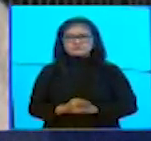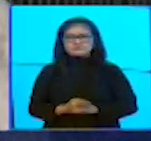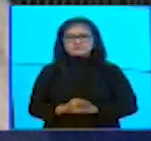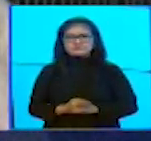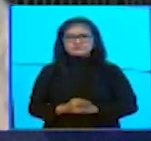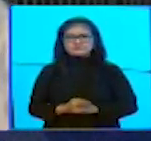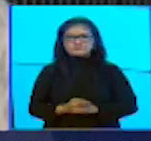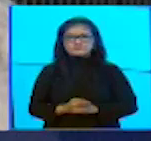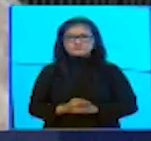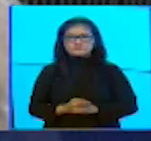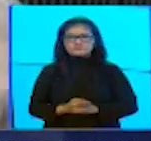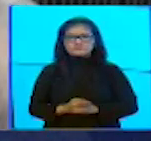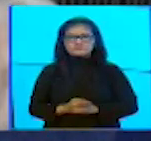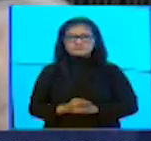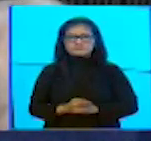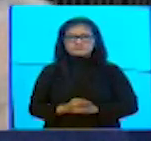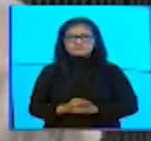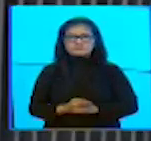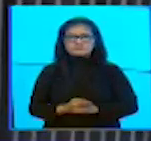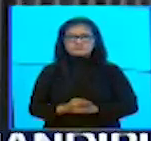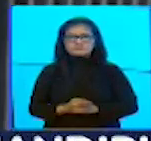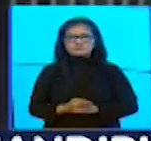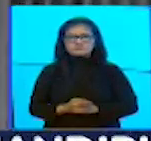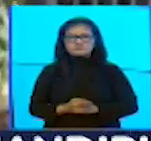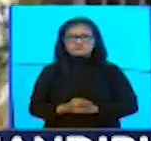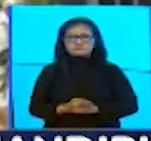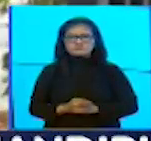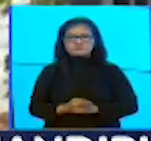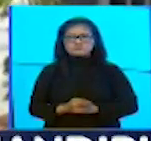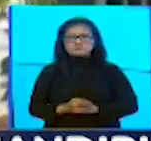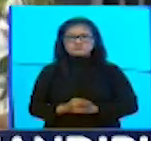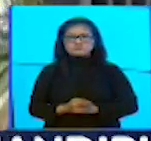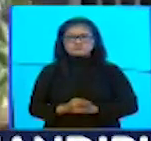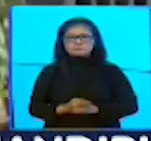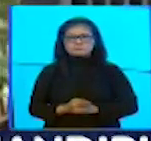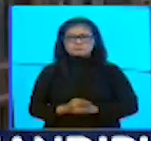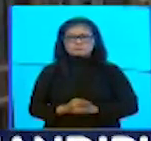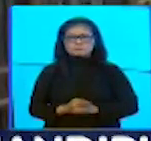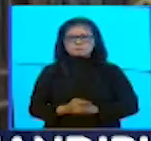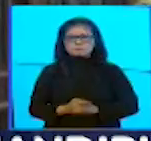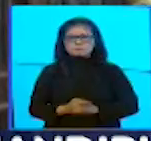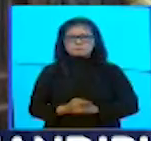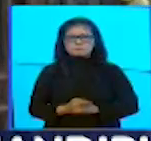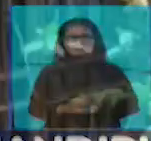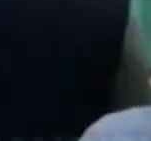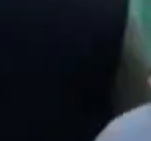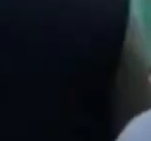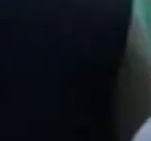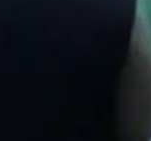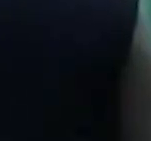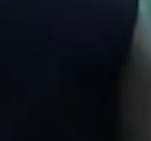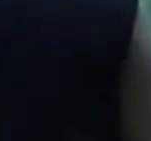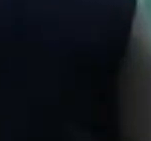Warga Kampung Paledang digegerkan kematian AL, pria 47 tahun di rumah kos di Kecamatan Tawang, Tasikmalaya, Jawa Barat.